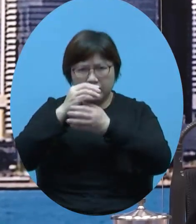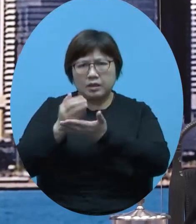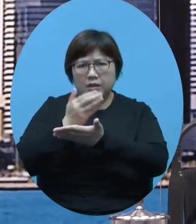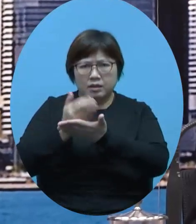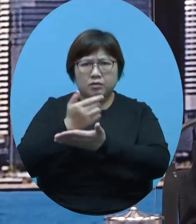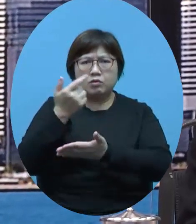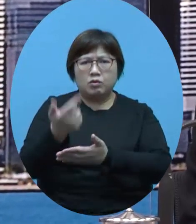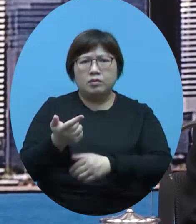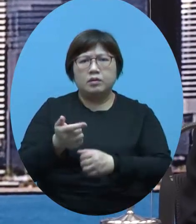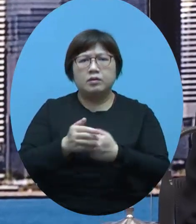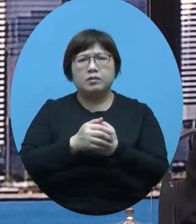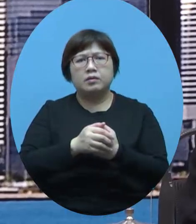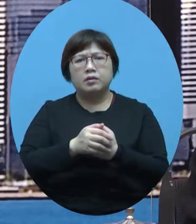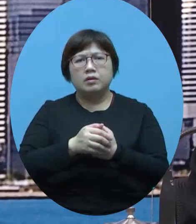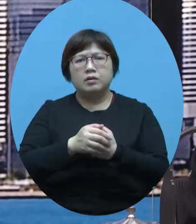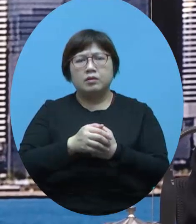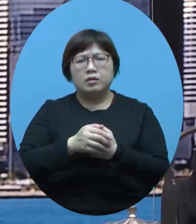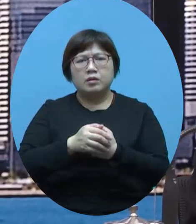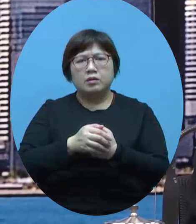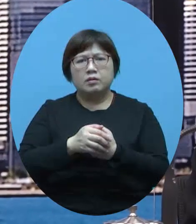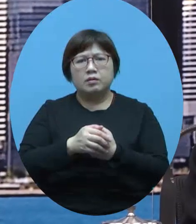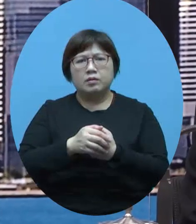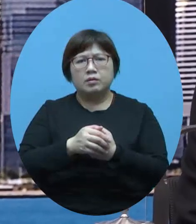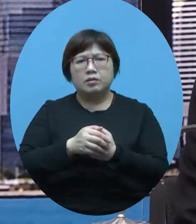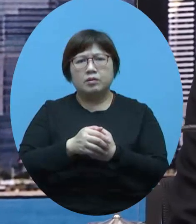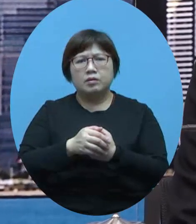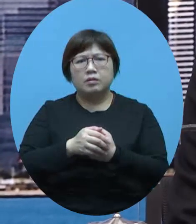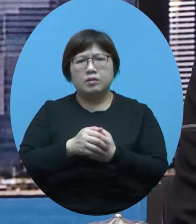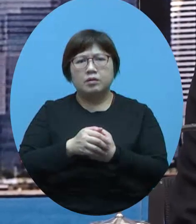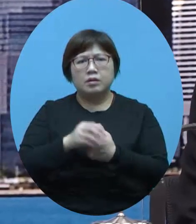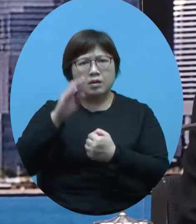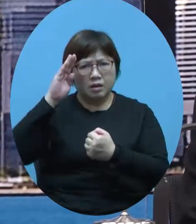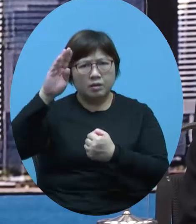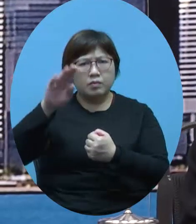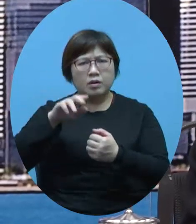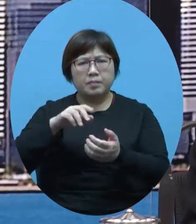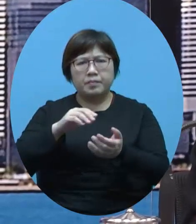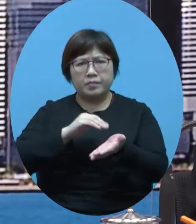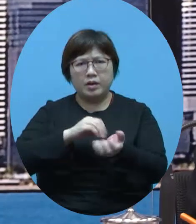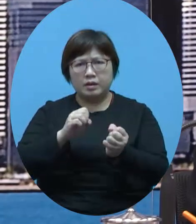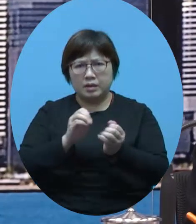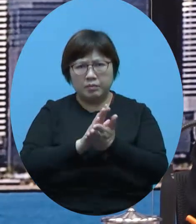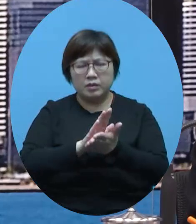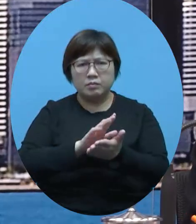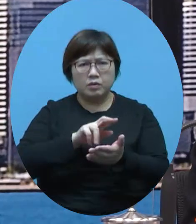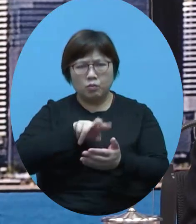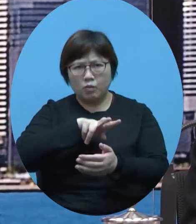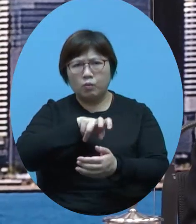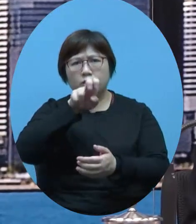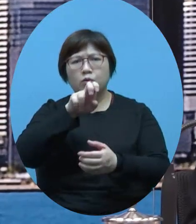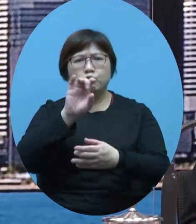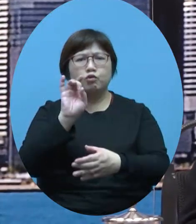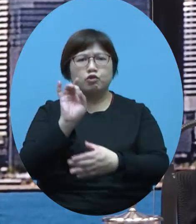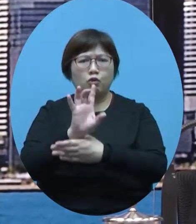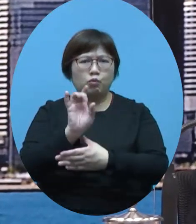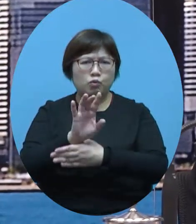望可以盡早找到一些是感染了這個病毒的人士啦。就可以說